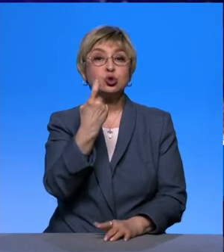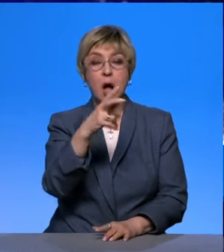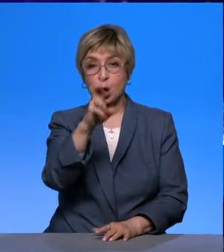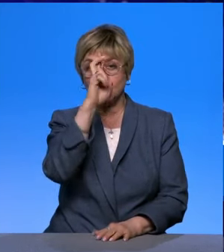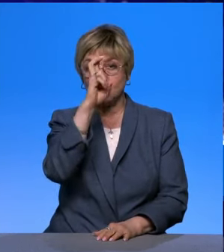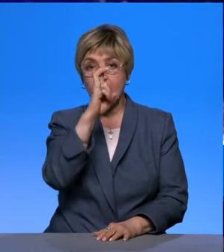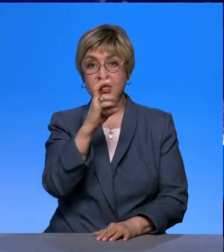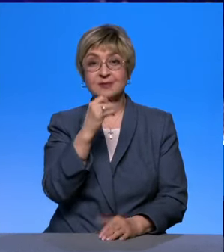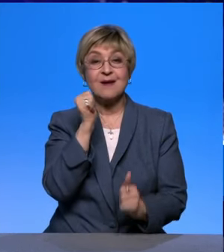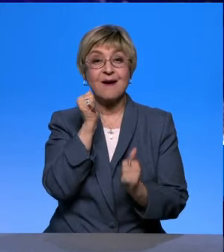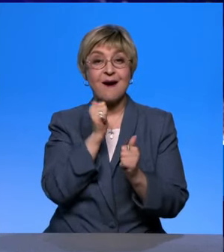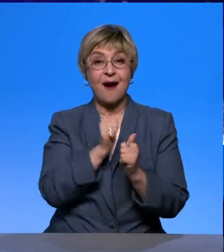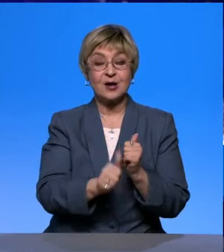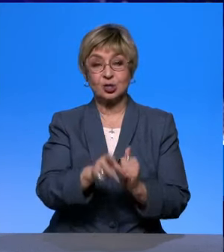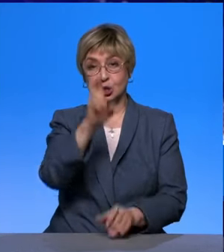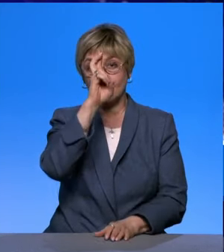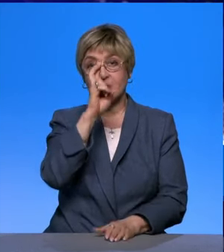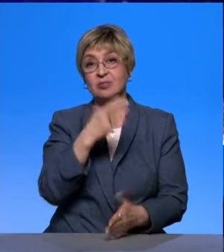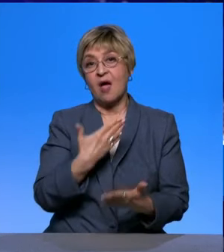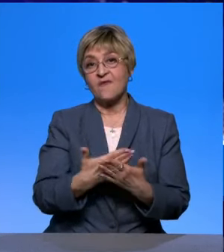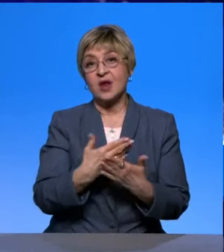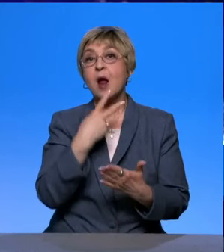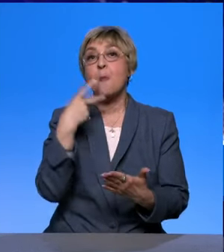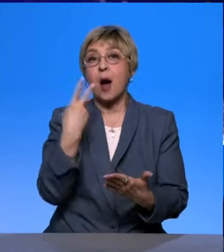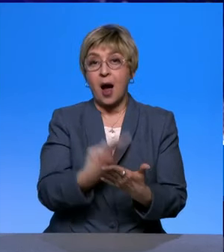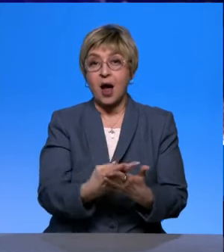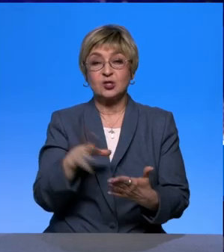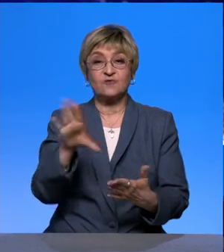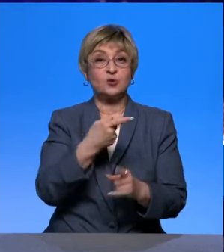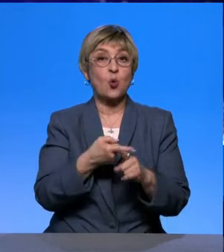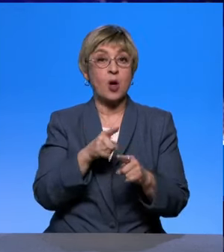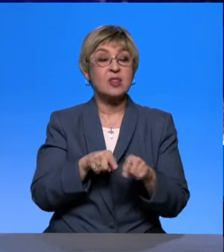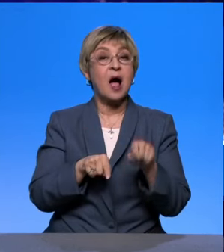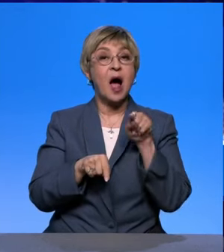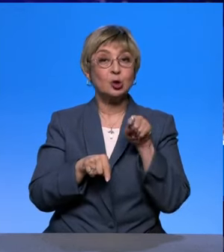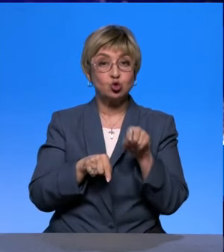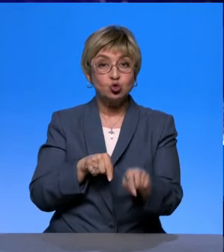и каждая страна наверняка покажет это все, вот отсюда и